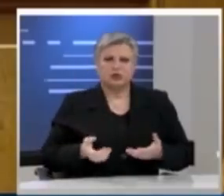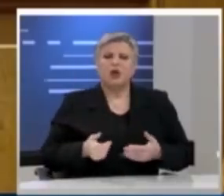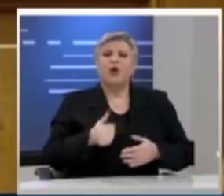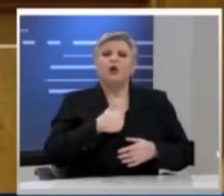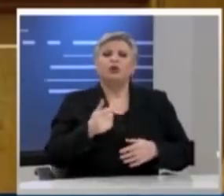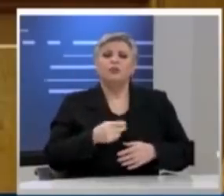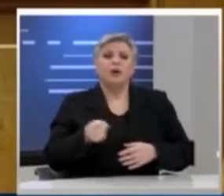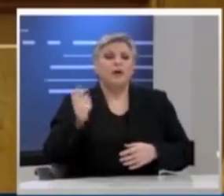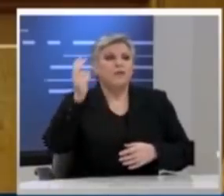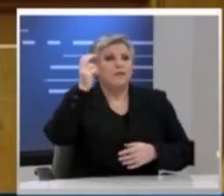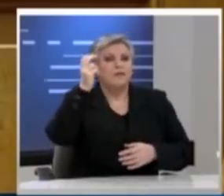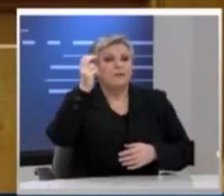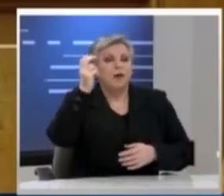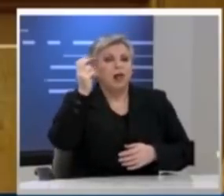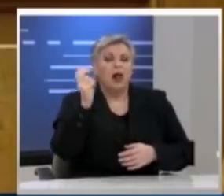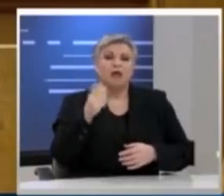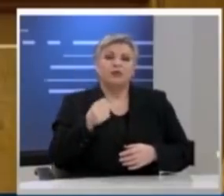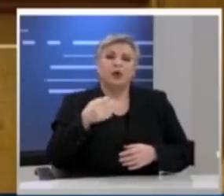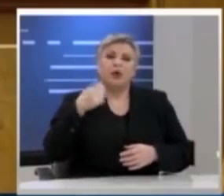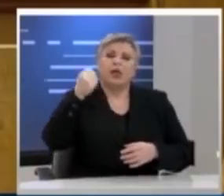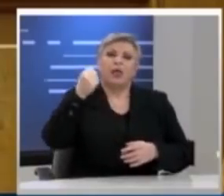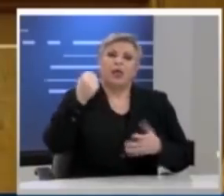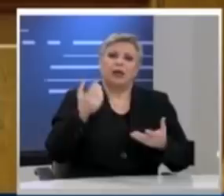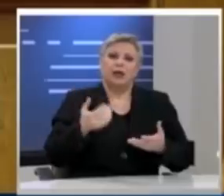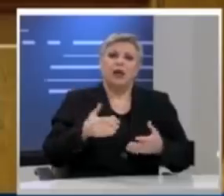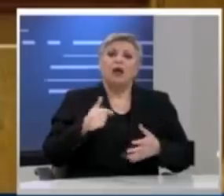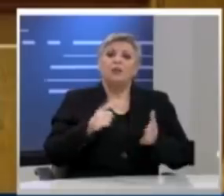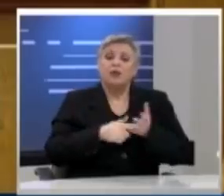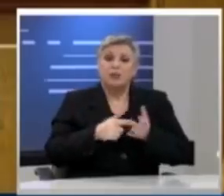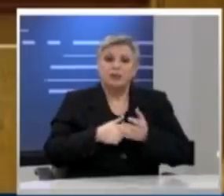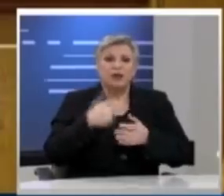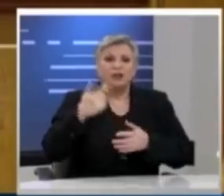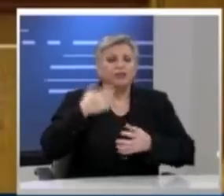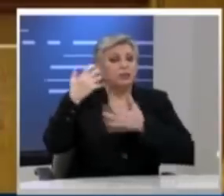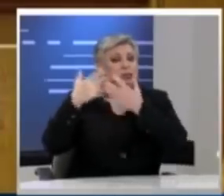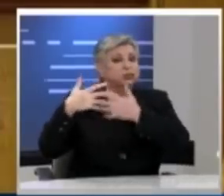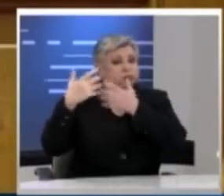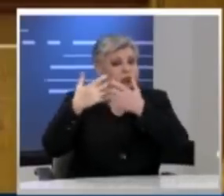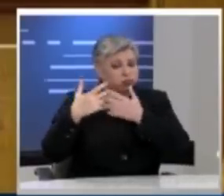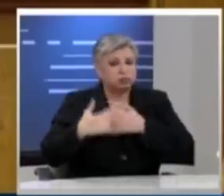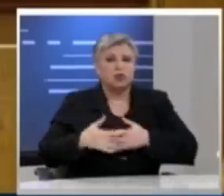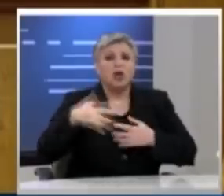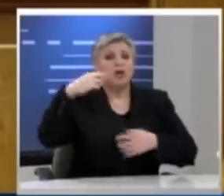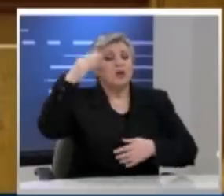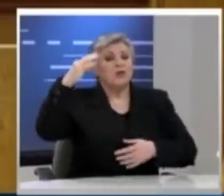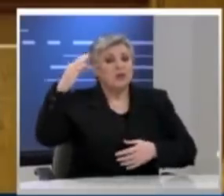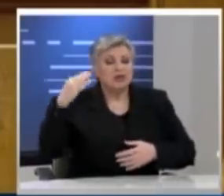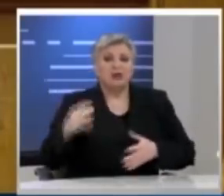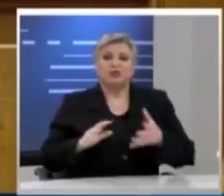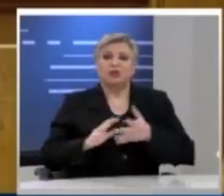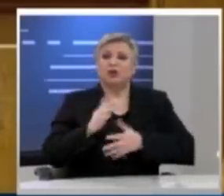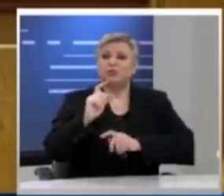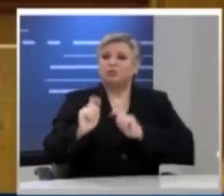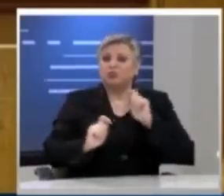διάφορες πληροφορίες αλλά κυρίως για να σκέφτονται να φαντάζονται να ονειρεύονται να